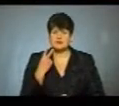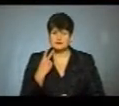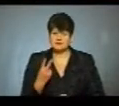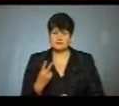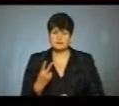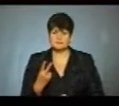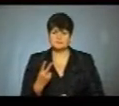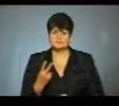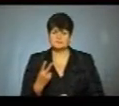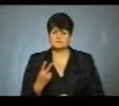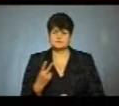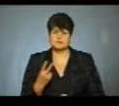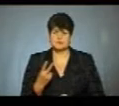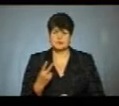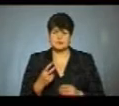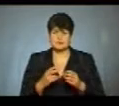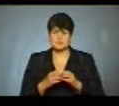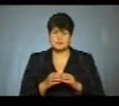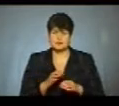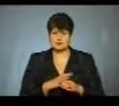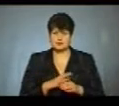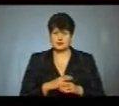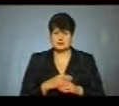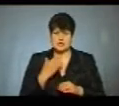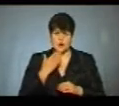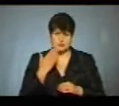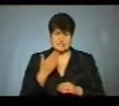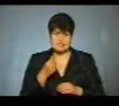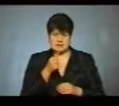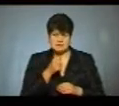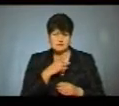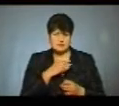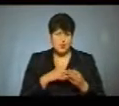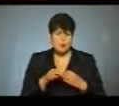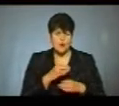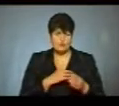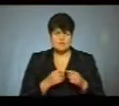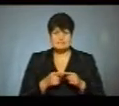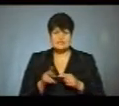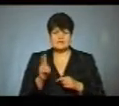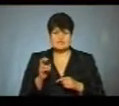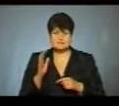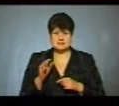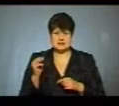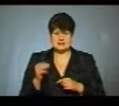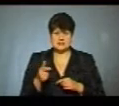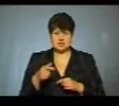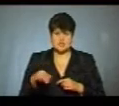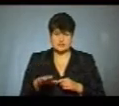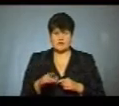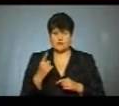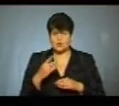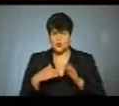про які йшлося останні кілька місяців, і всі обговорювали, це 250 тисяч гектарів в одні руки